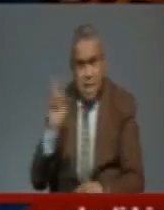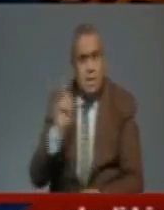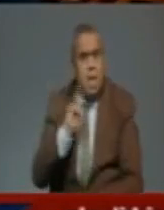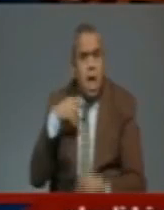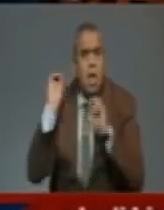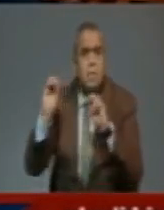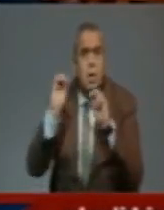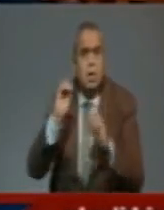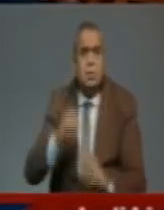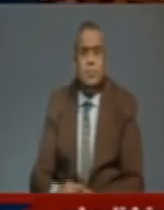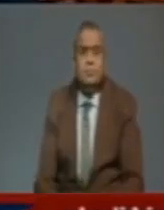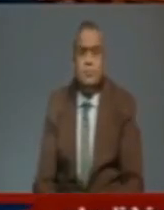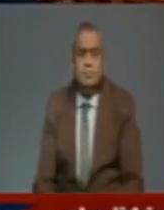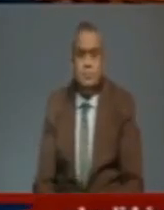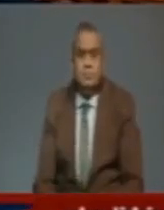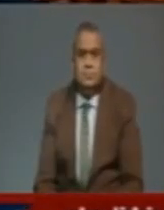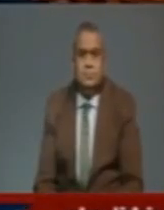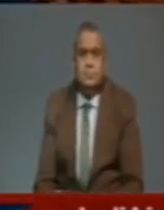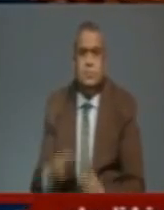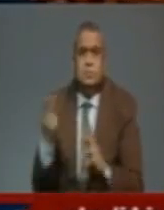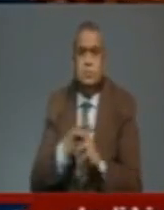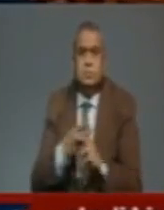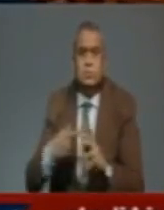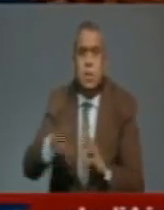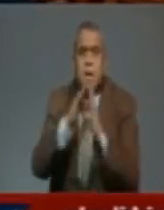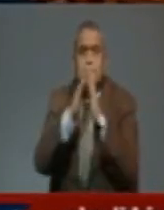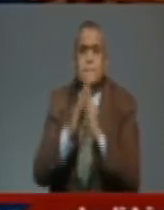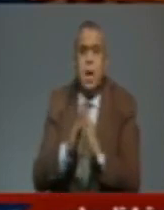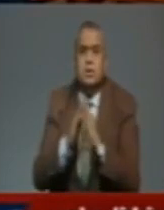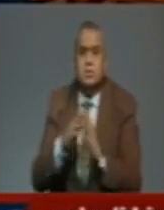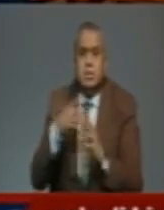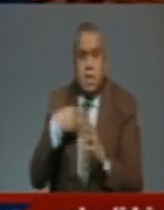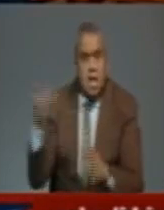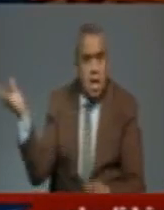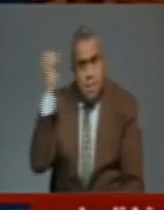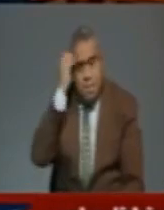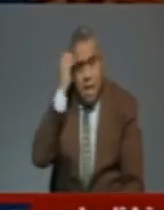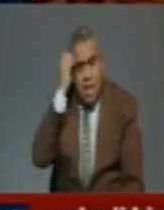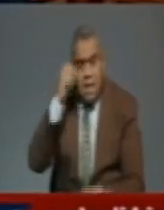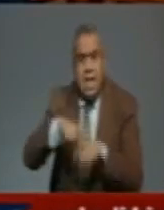فاهم يا حسن؟ انا بكلم الناس بتوع مصر تعرفوا يعني ايه دوله.